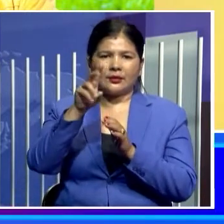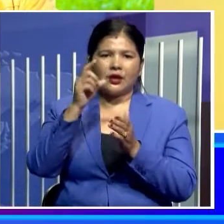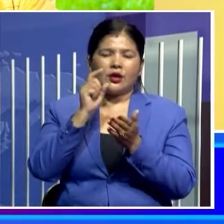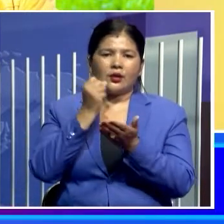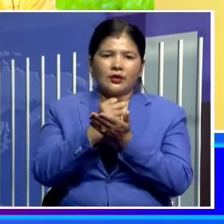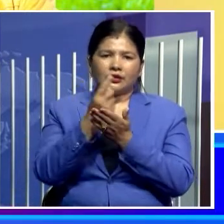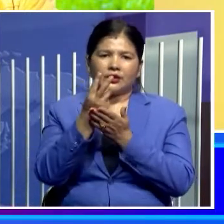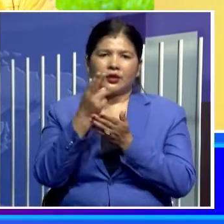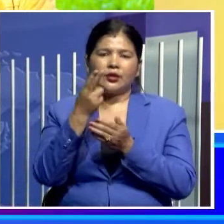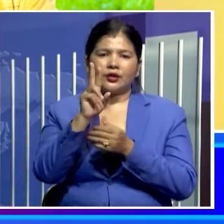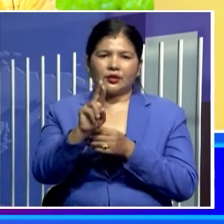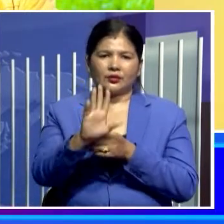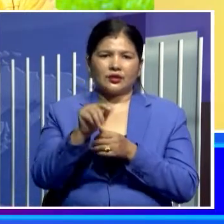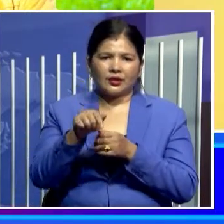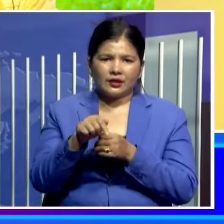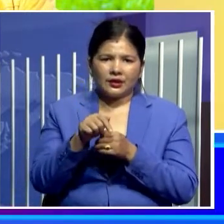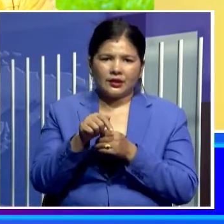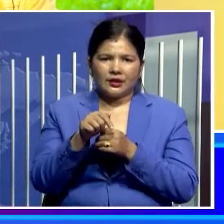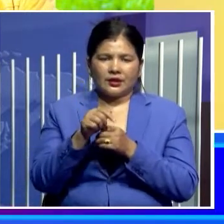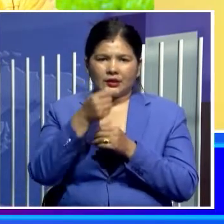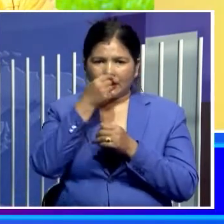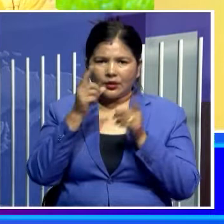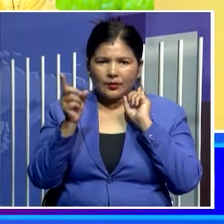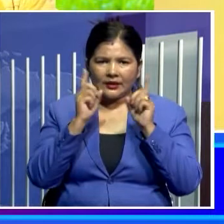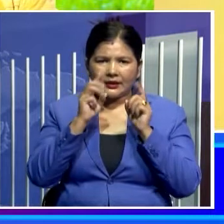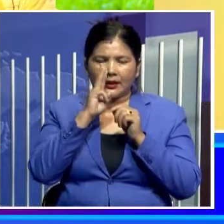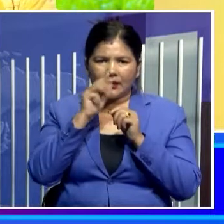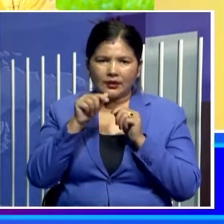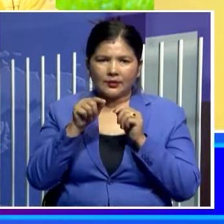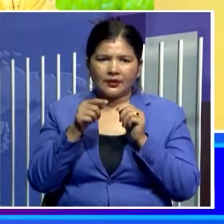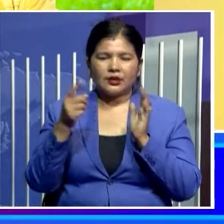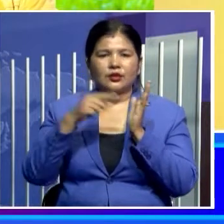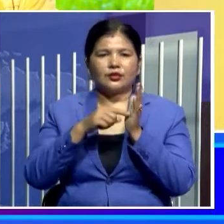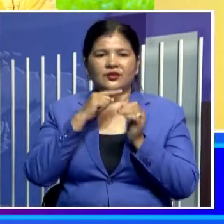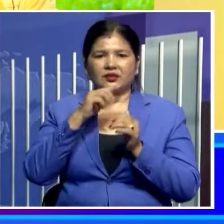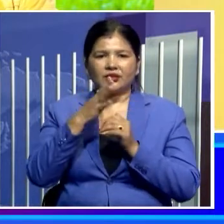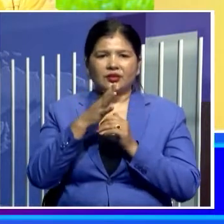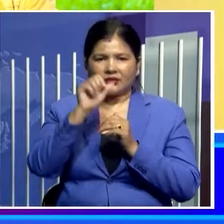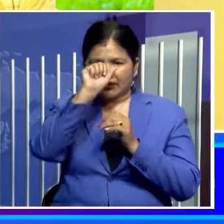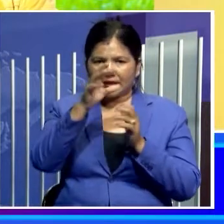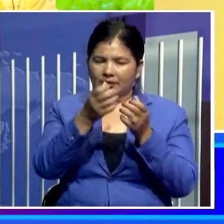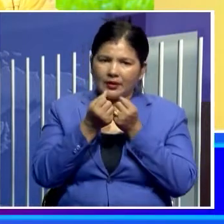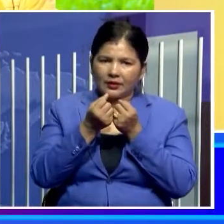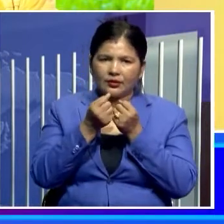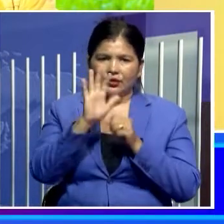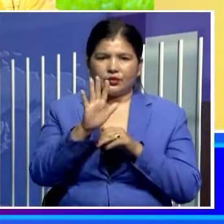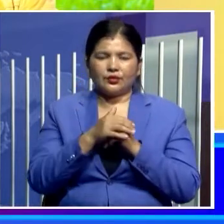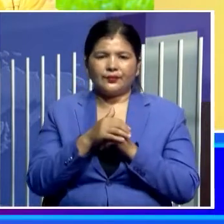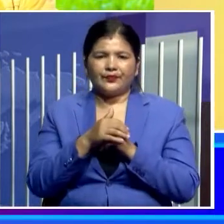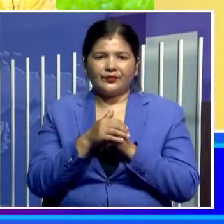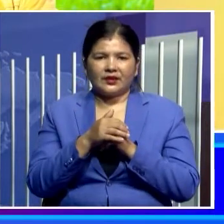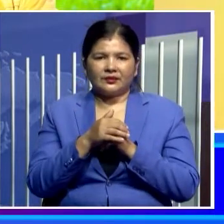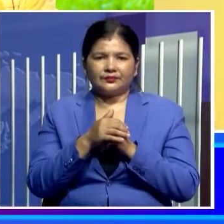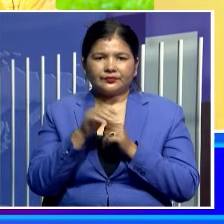छ। अहिले मोहनयाल गाउँपालिकामा अहिले पनि मतगणना सुरु हुन नसकेको भन्ने जानकारी मैले केही बेर मात्रै पनि अघि